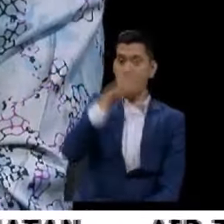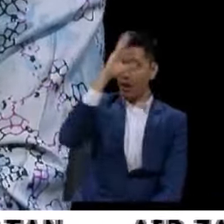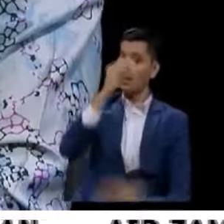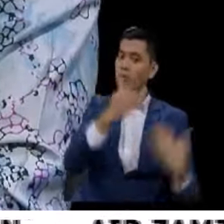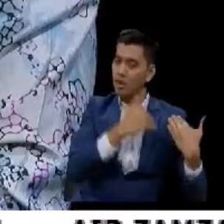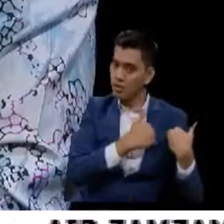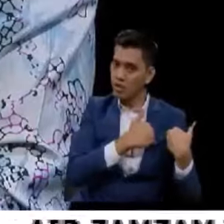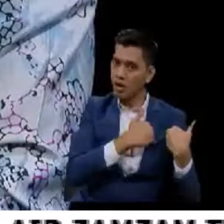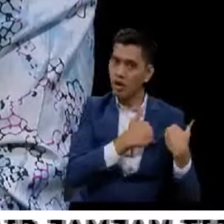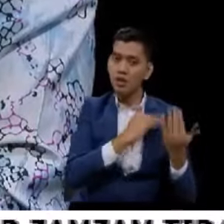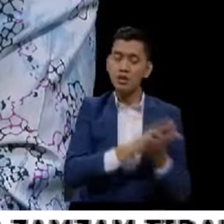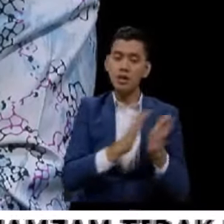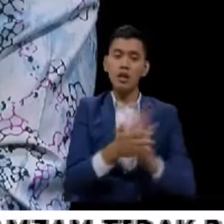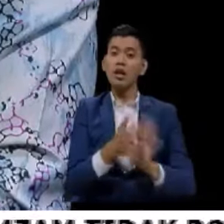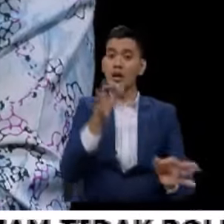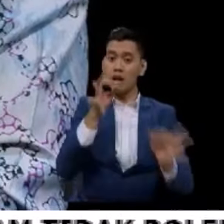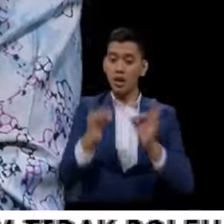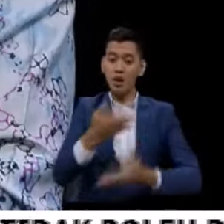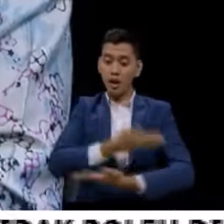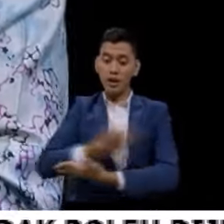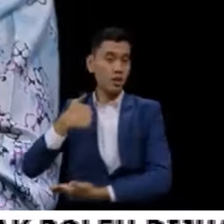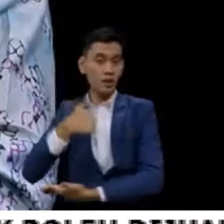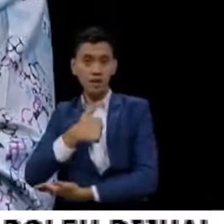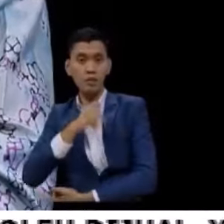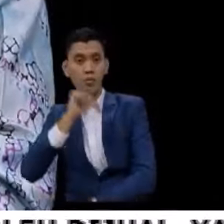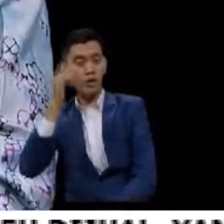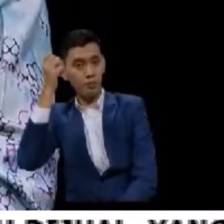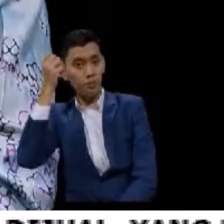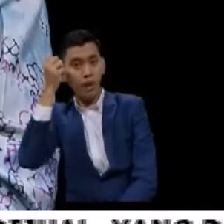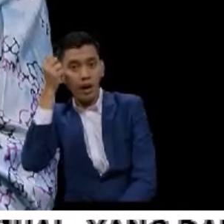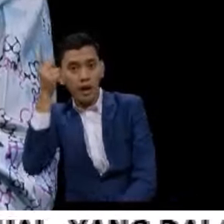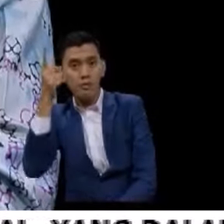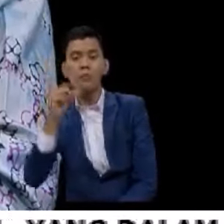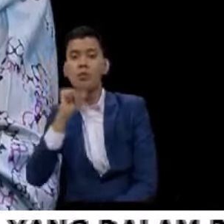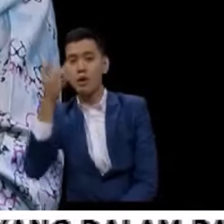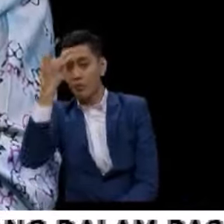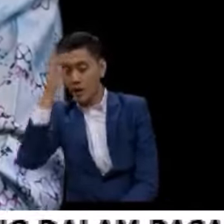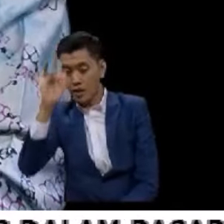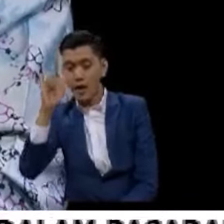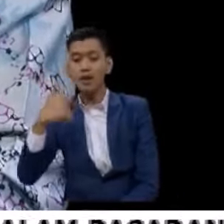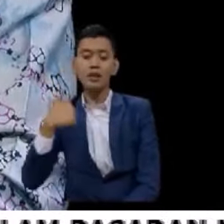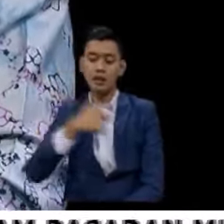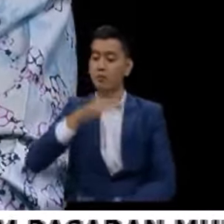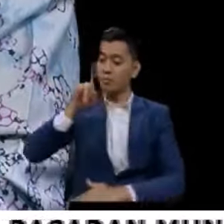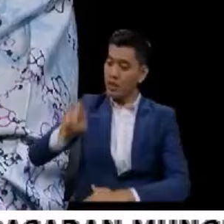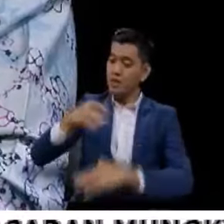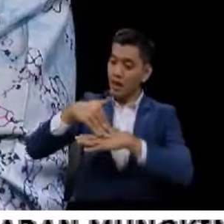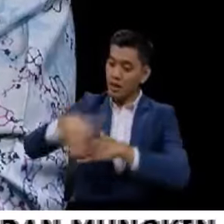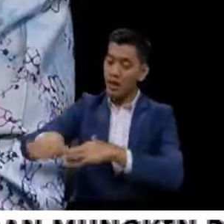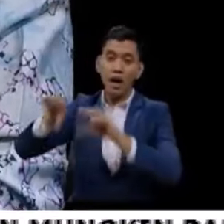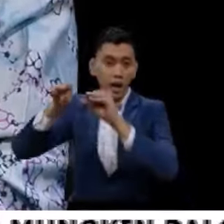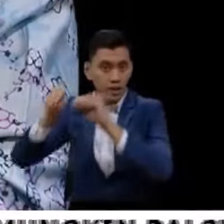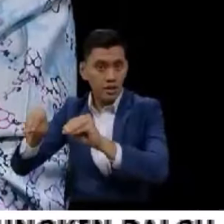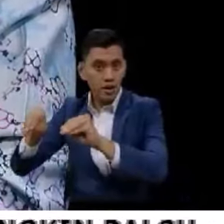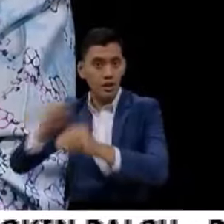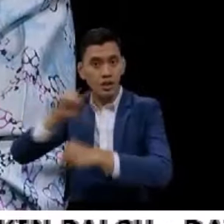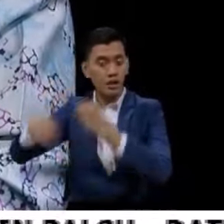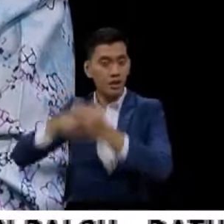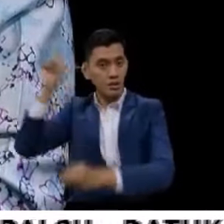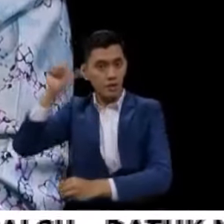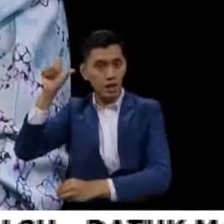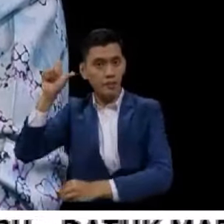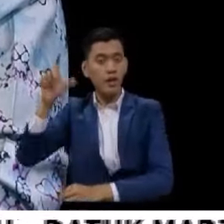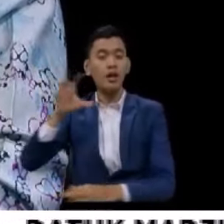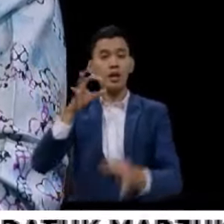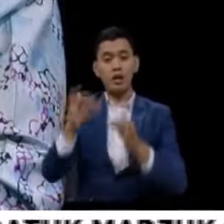mengajak kita kenangan toh dia pergi ngaji Bisri kita talkie agama kita kenal prihanta Disney kita tidak